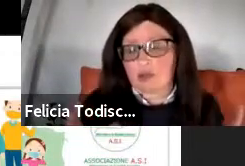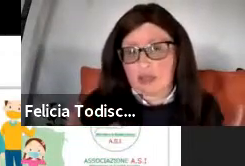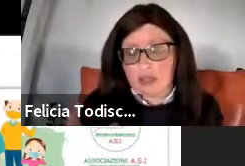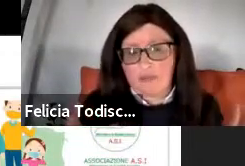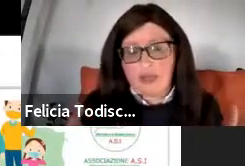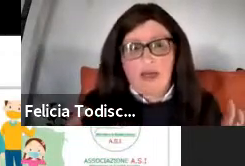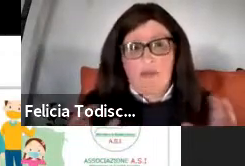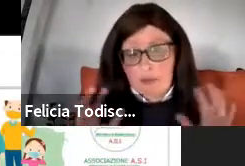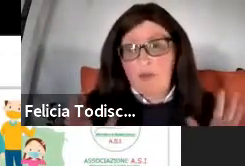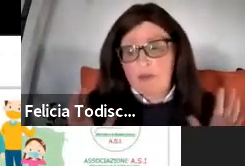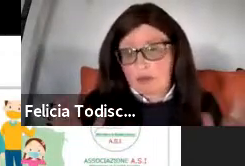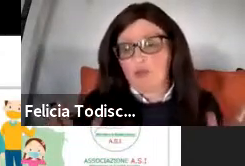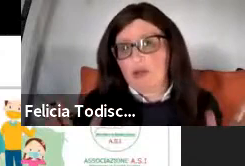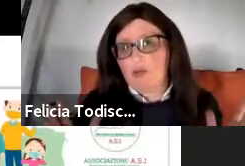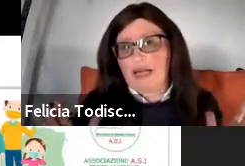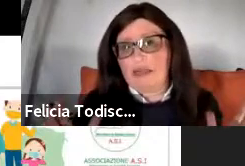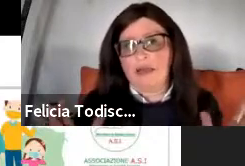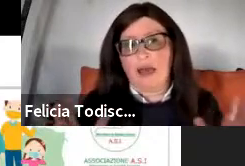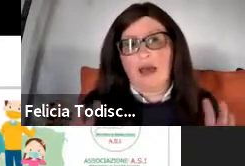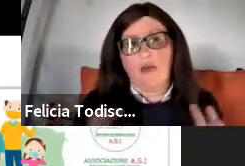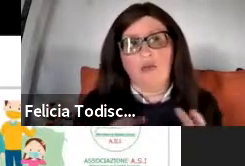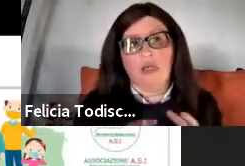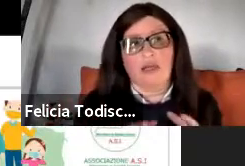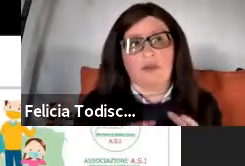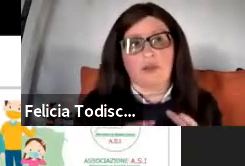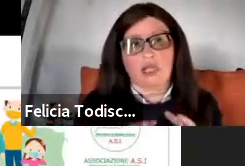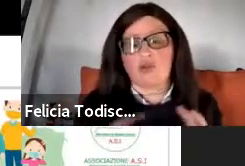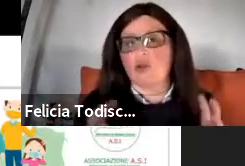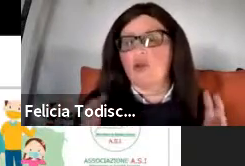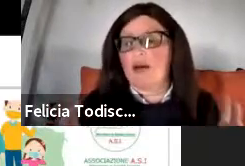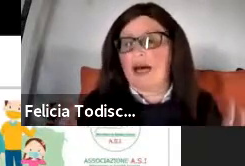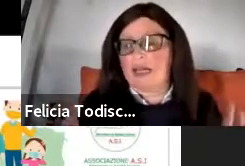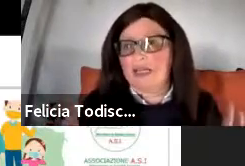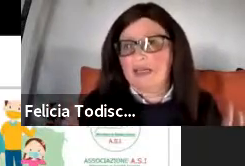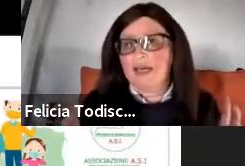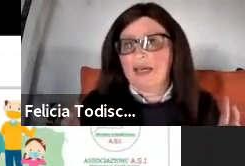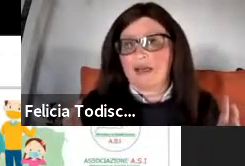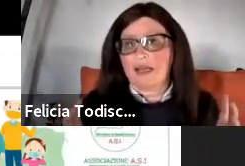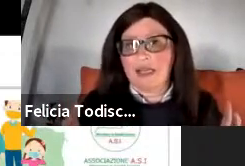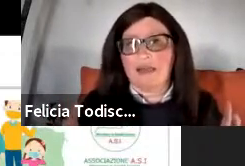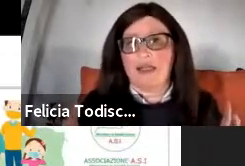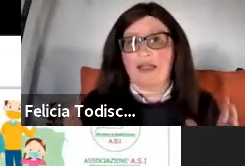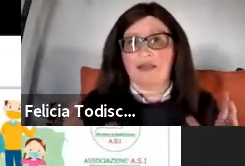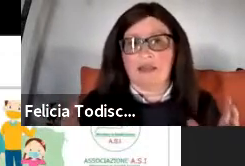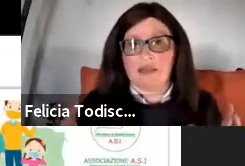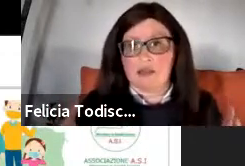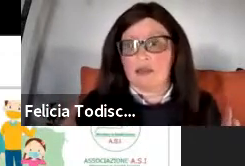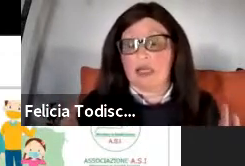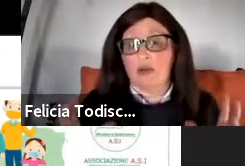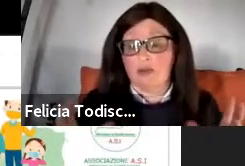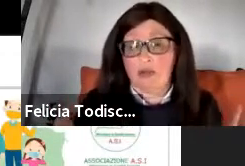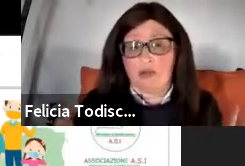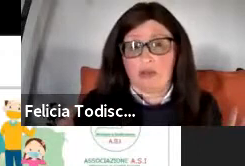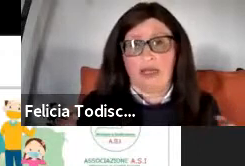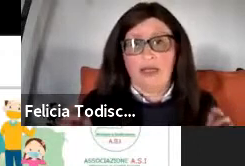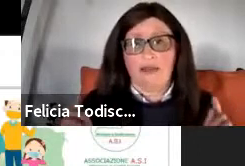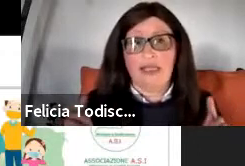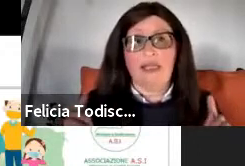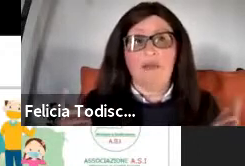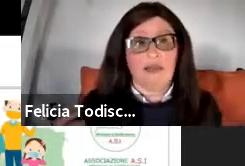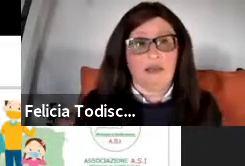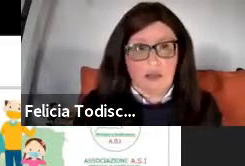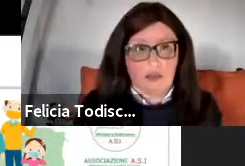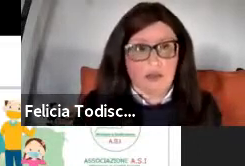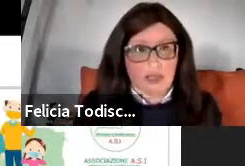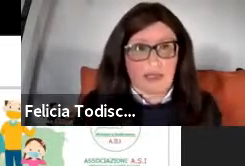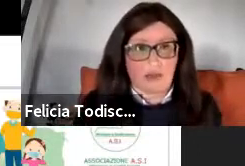i sordi, ma poi per tutti quanti, è un processo globale che richiede l'attenzione, l'unione